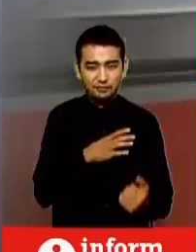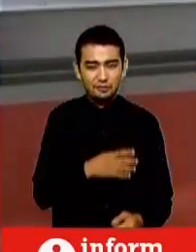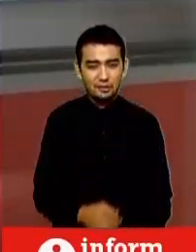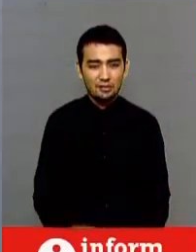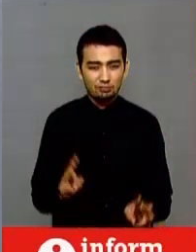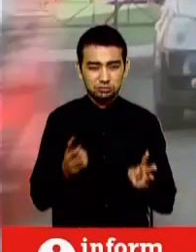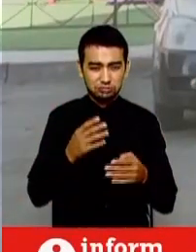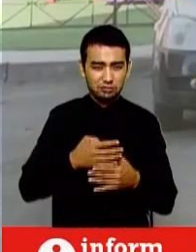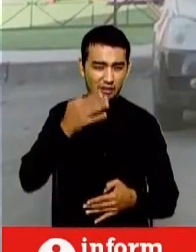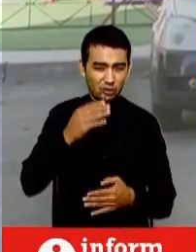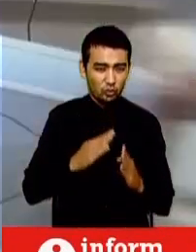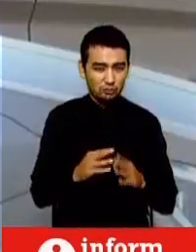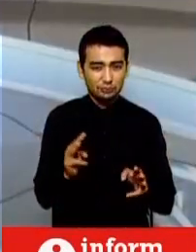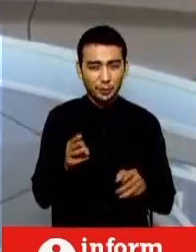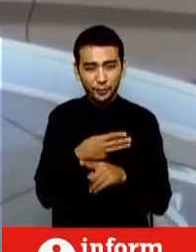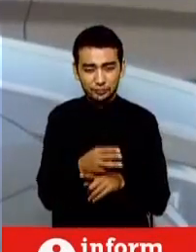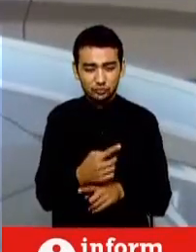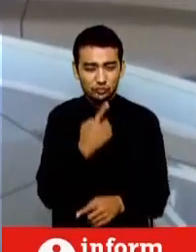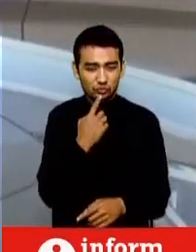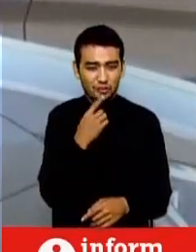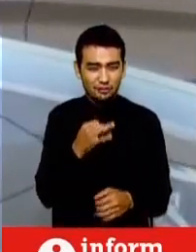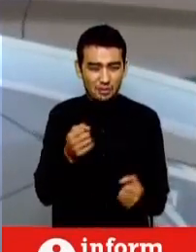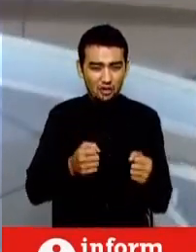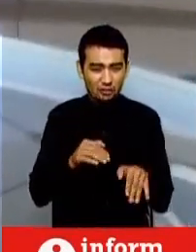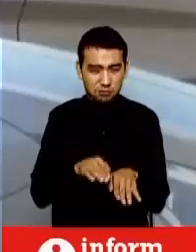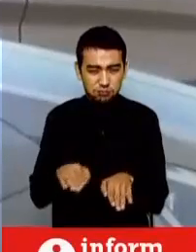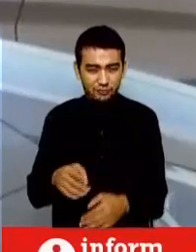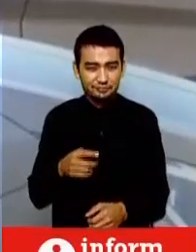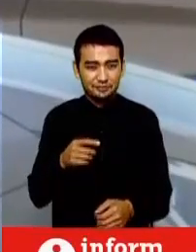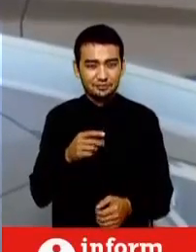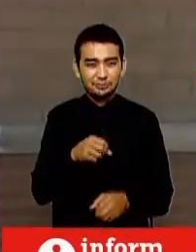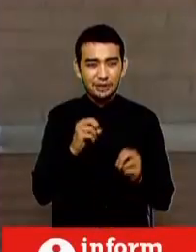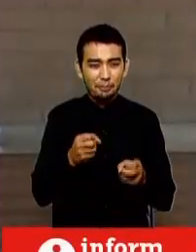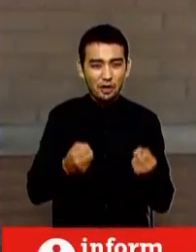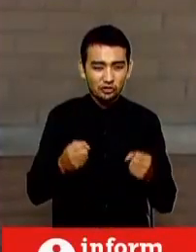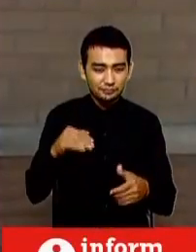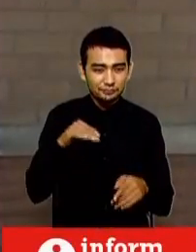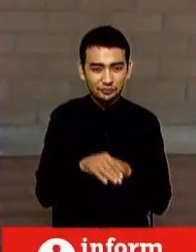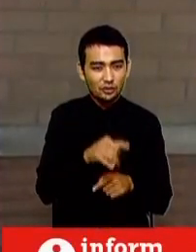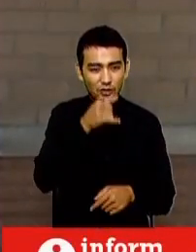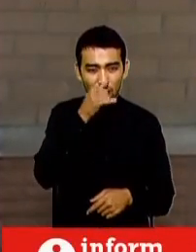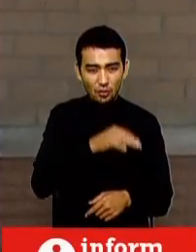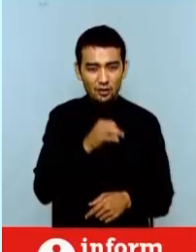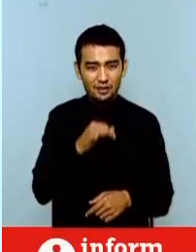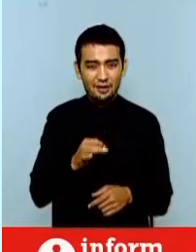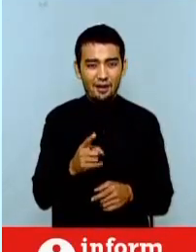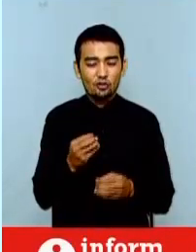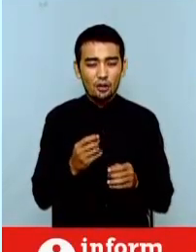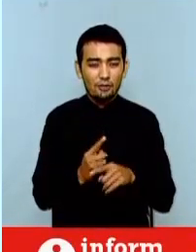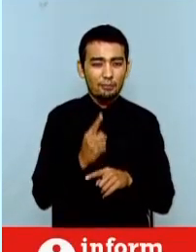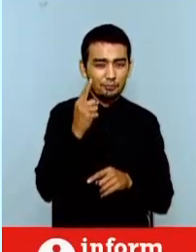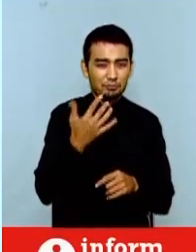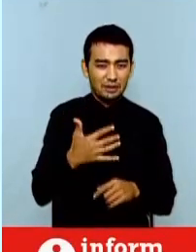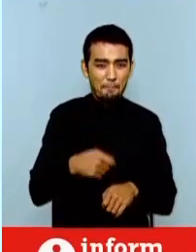домах тушить сложнее. Все подъездные пути заняты припаркованными машинами. Не подъехать спецтехнике. Да и автолестницы достигают максимум